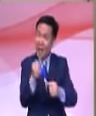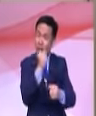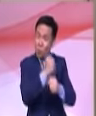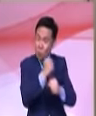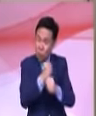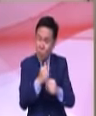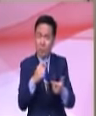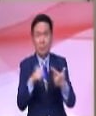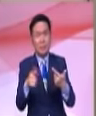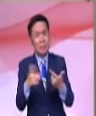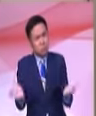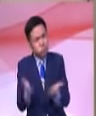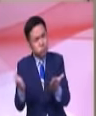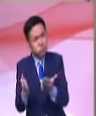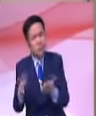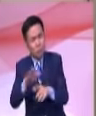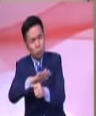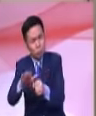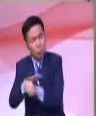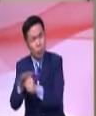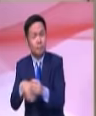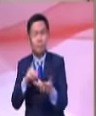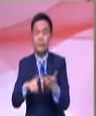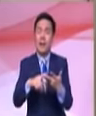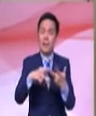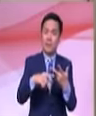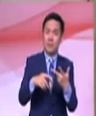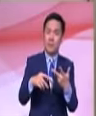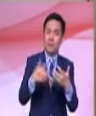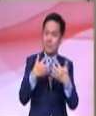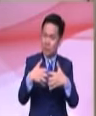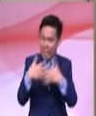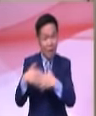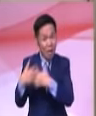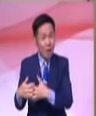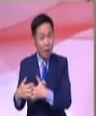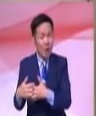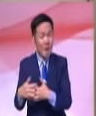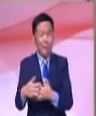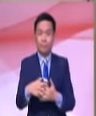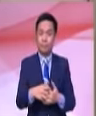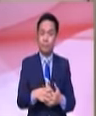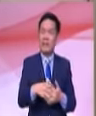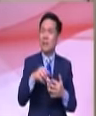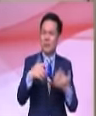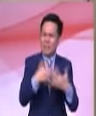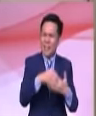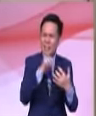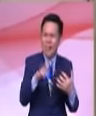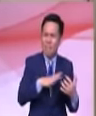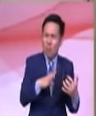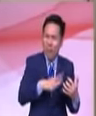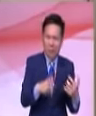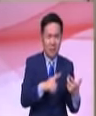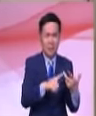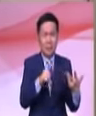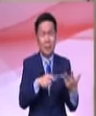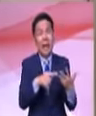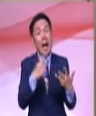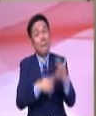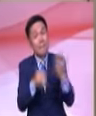ekonomi setempat, dapat memacu perusahaan-perusahaan, you know, informal sector, sektor tidak formal, dan yang lebih penting lagi bagi